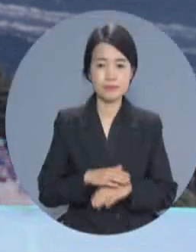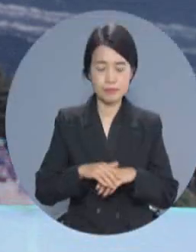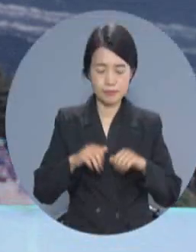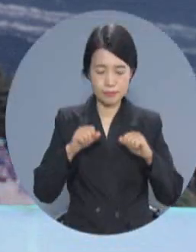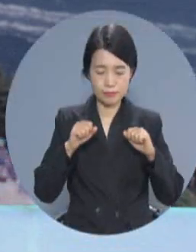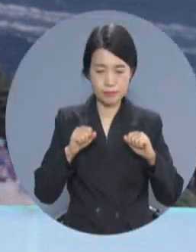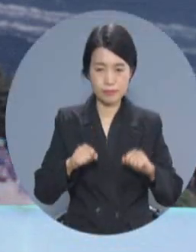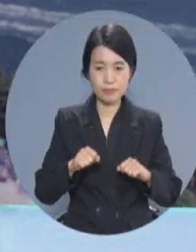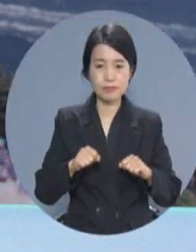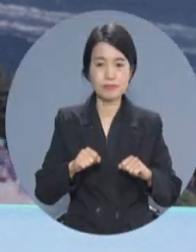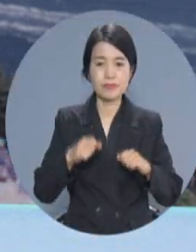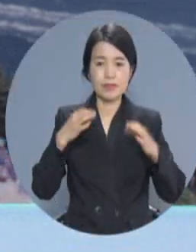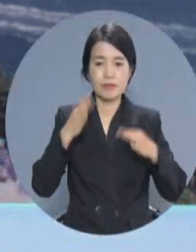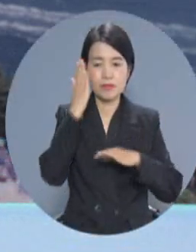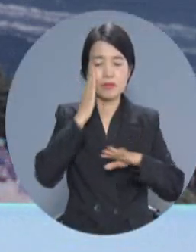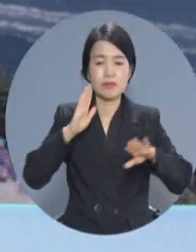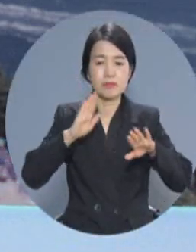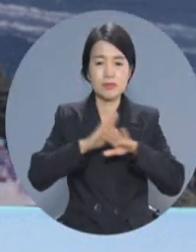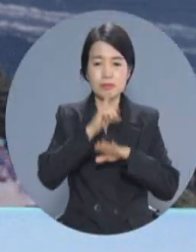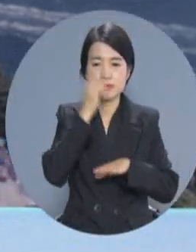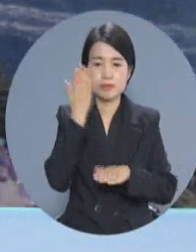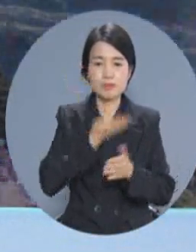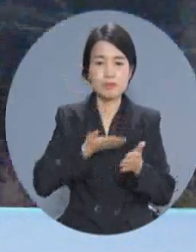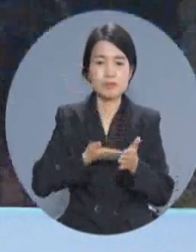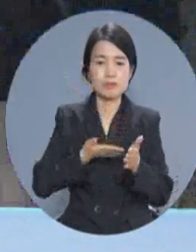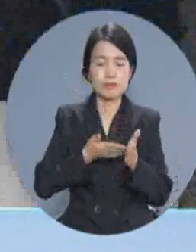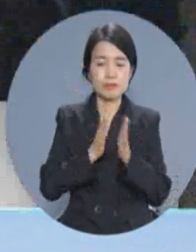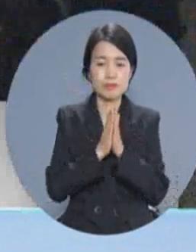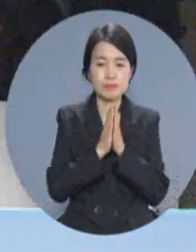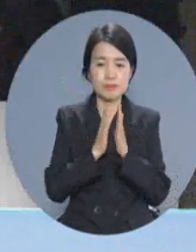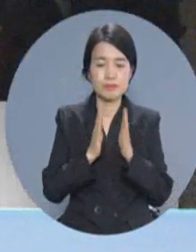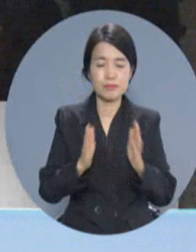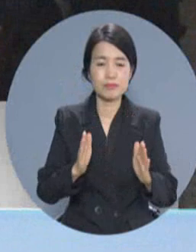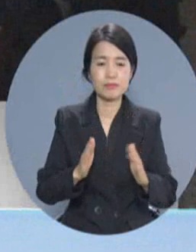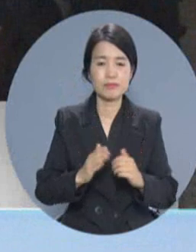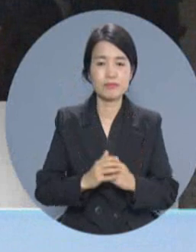여러분 안녕하십니까? 금요일 밤 여수 MBC 뉴스데스크입니다.